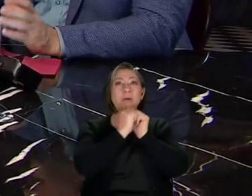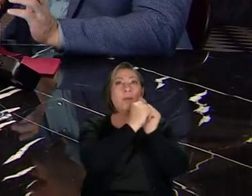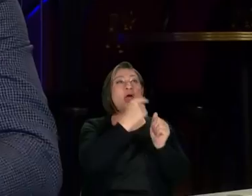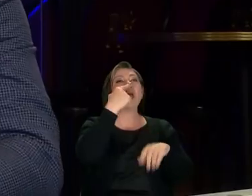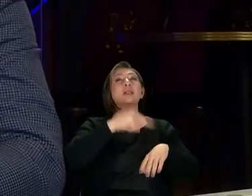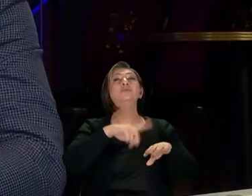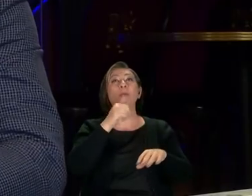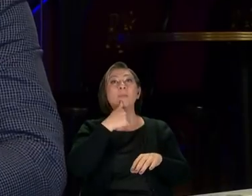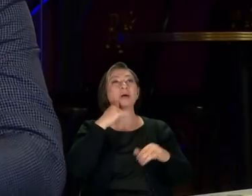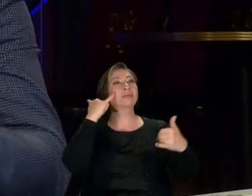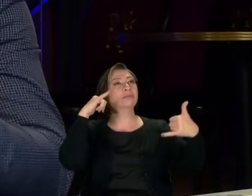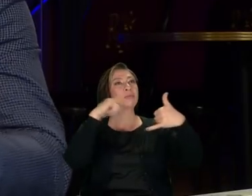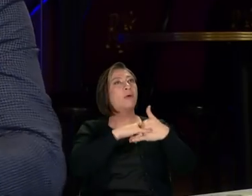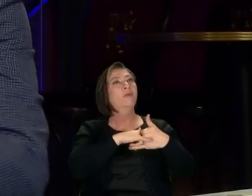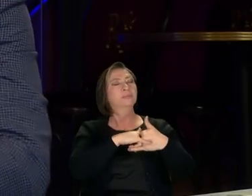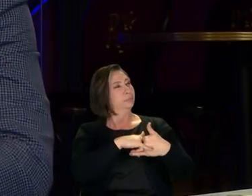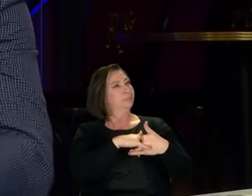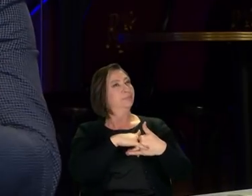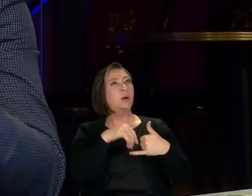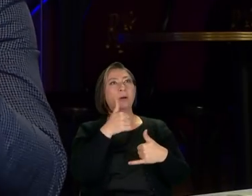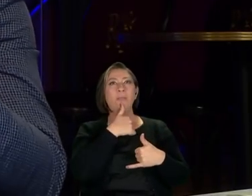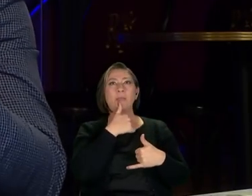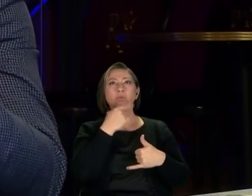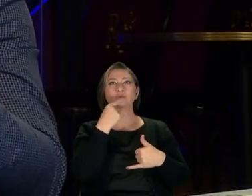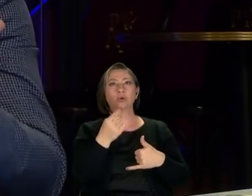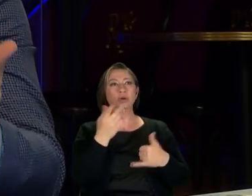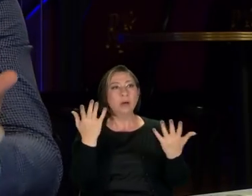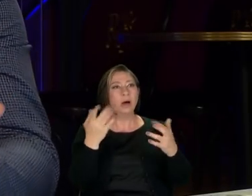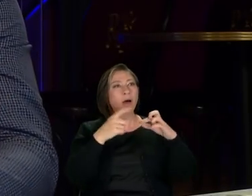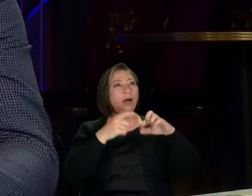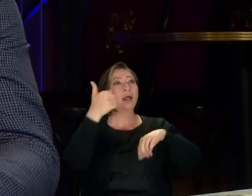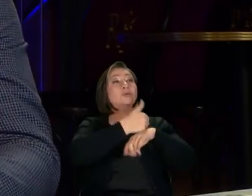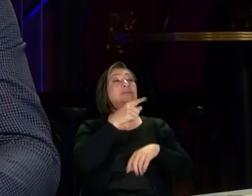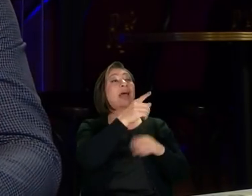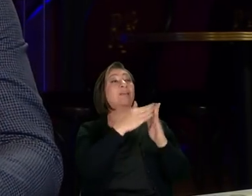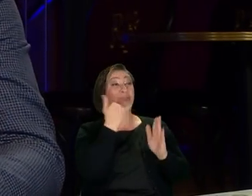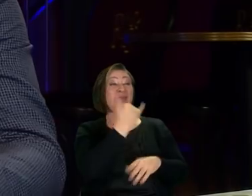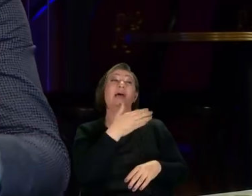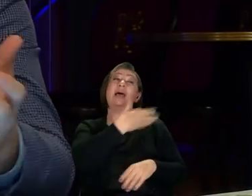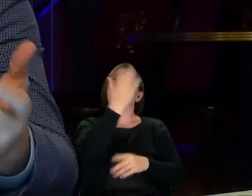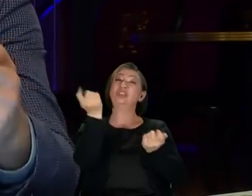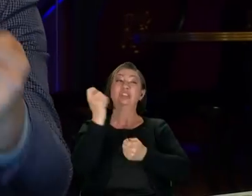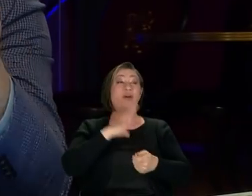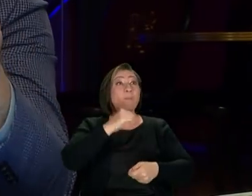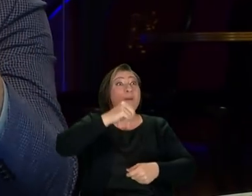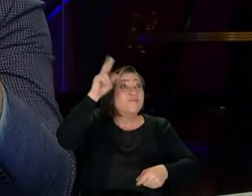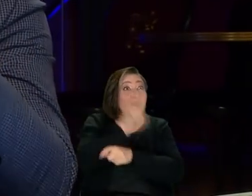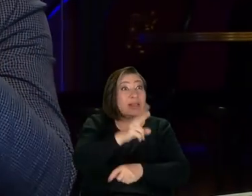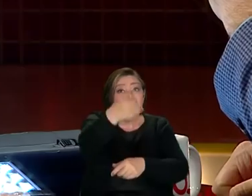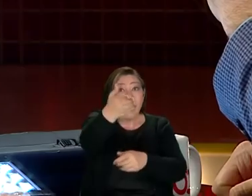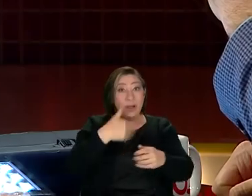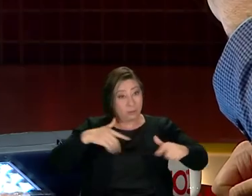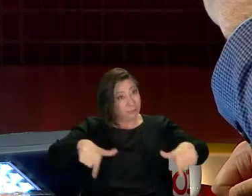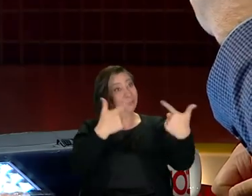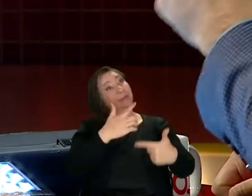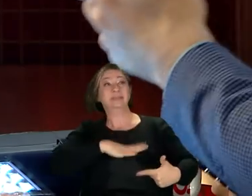inanmamışlar. Babasını bağladı telefonla. Babası orada diyor ki ya rektörün işi gücü yok, size mi gelecek diyor. Diyor ki baba vallahi diyor şu anda burada